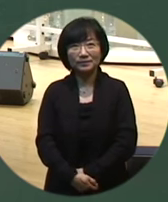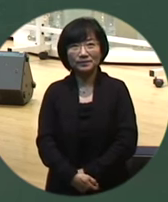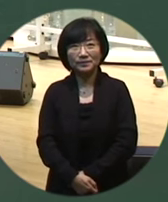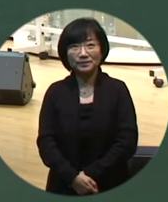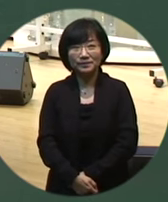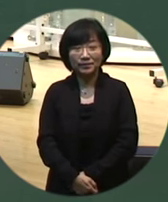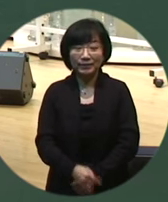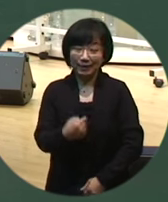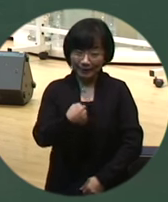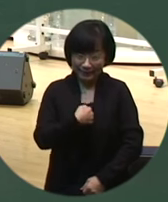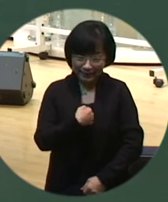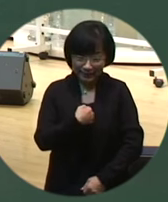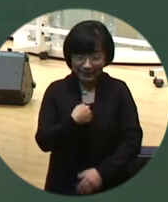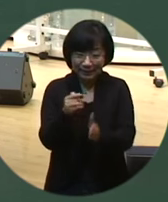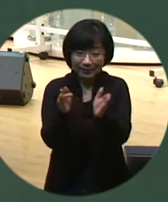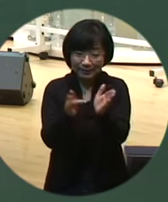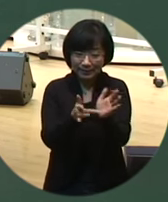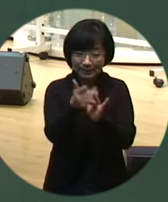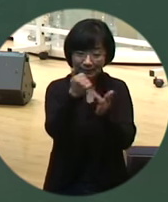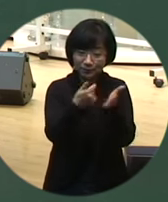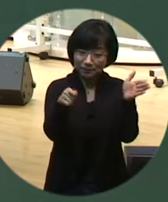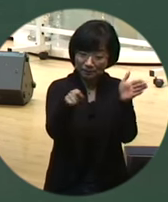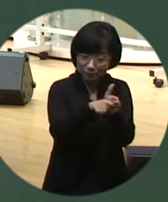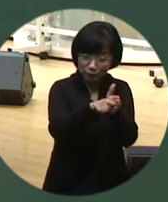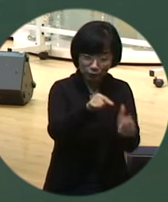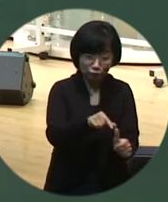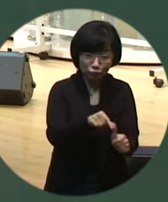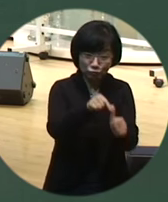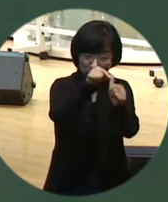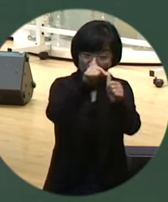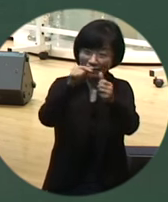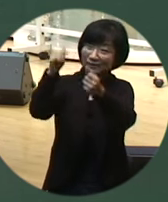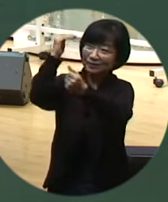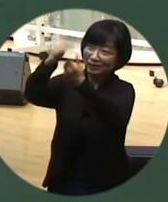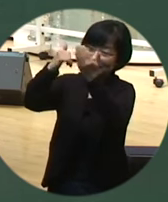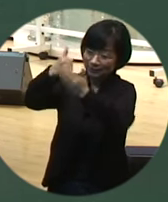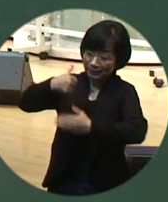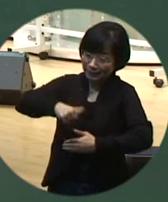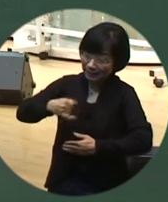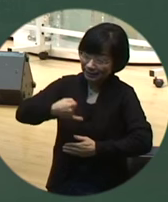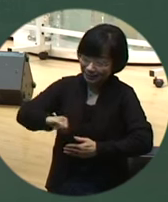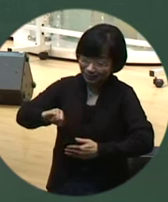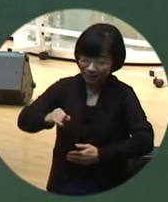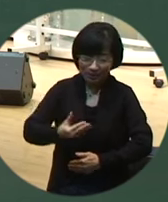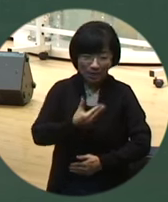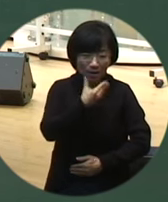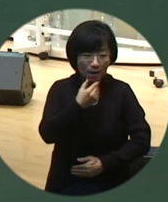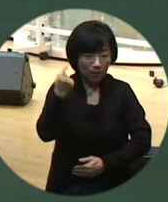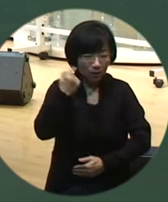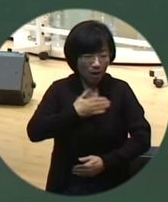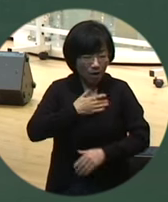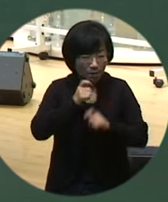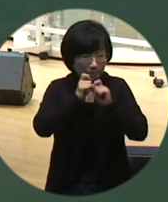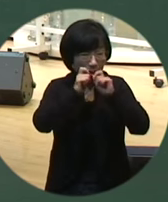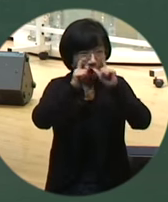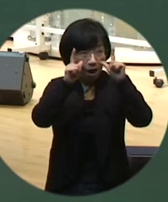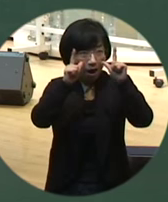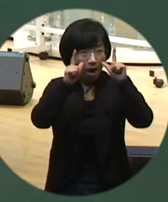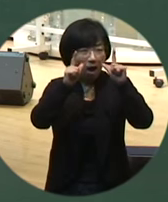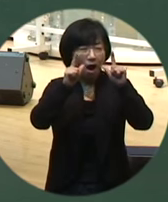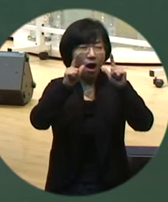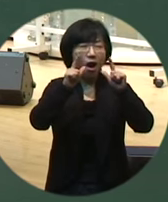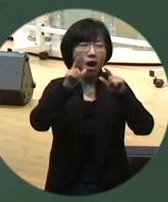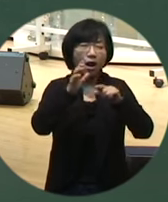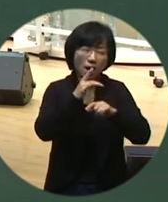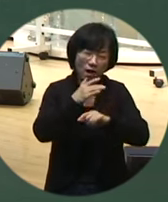예수 믿고 구원받아 하나님의 자녀가 돼서 이 복음을 발견한 것은 정말로 감사하다는 표현밖에는